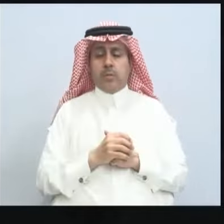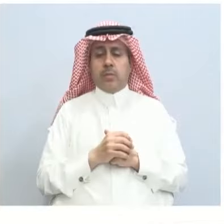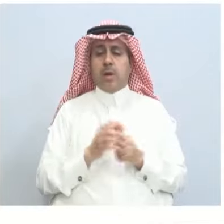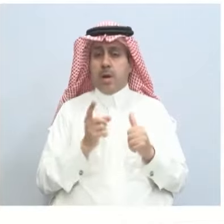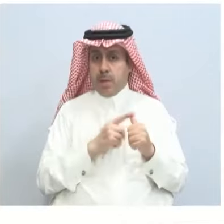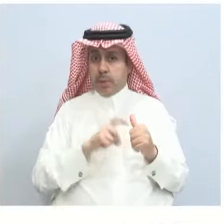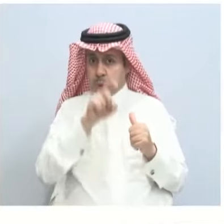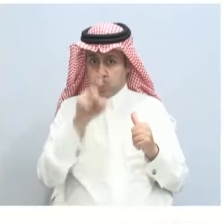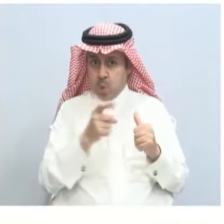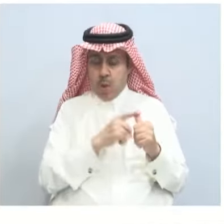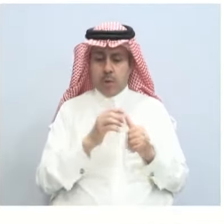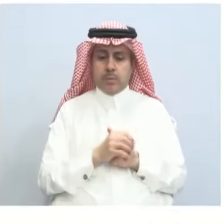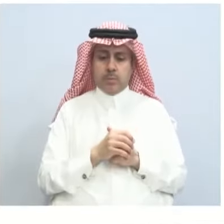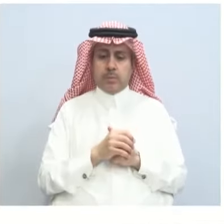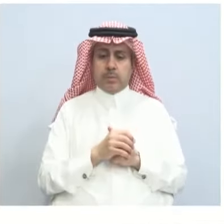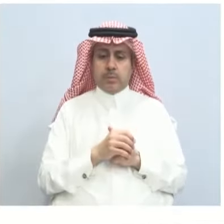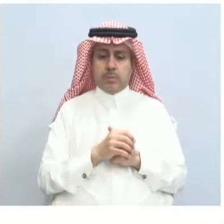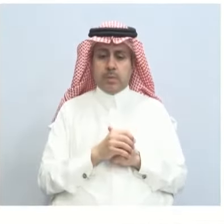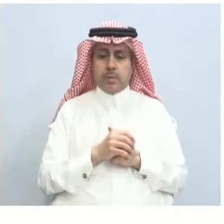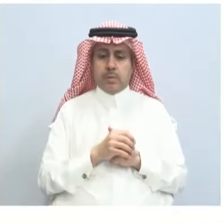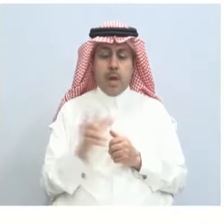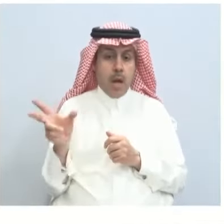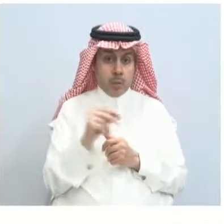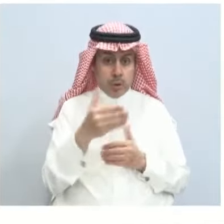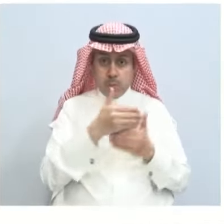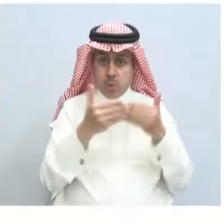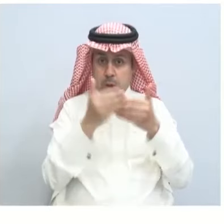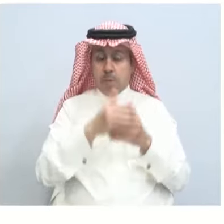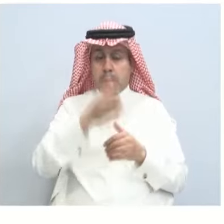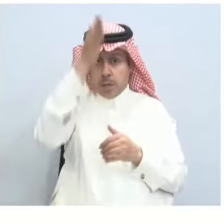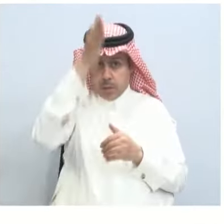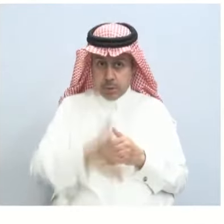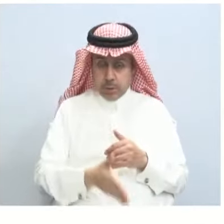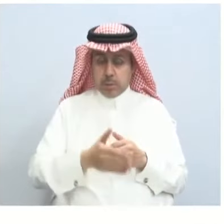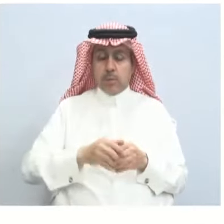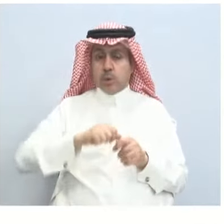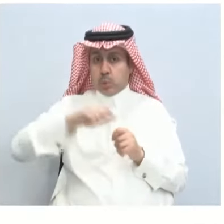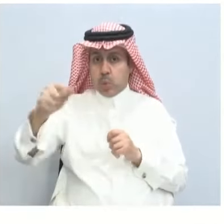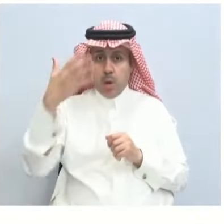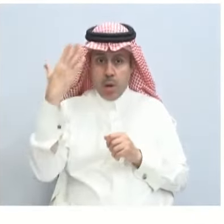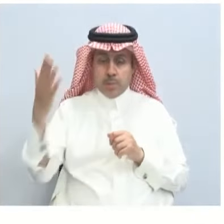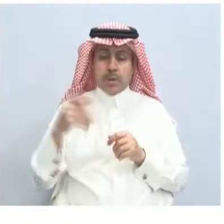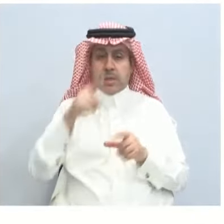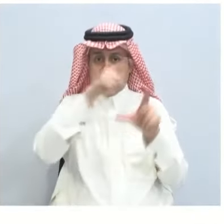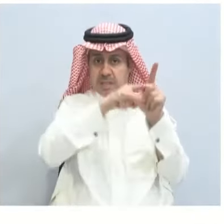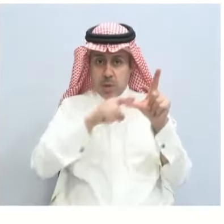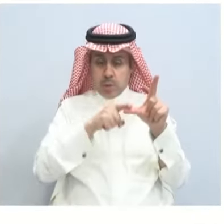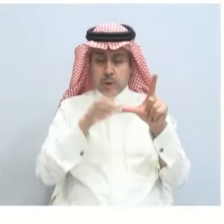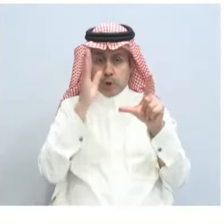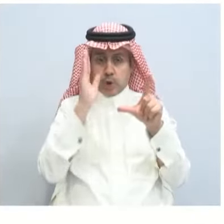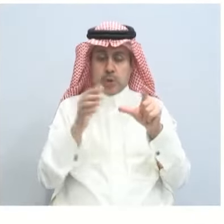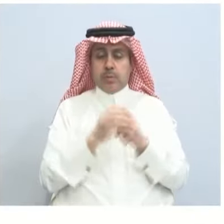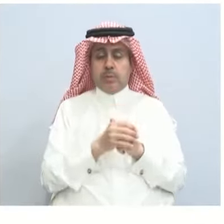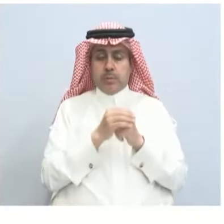بالسؤال الاول يقول السؤال اوجد المركبه الراسيه لمتجه طوله خمسه وزاويه اتجاهه